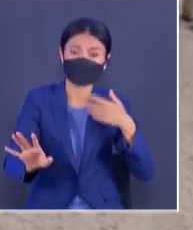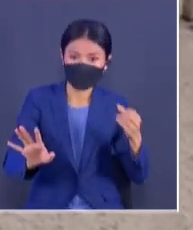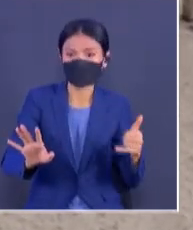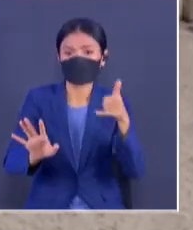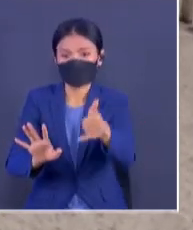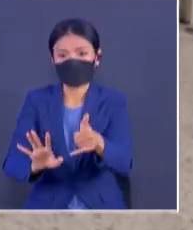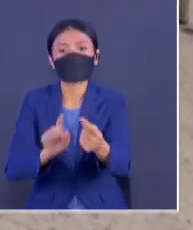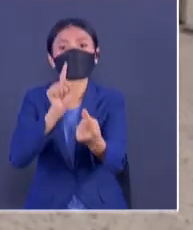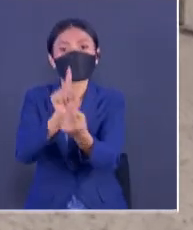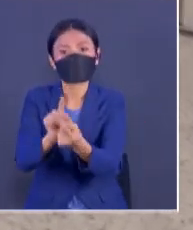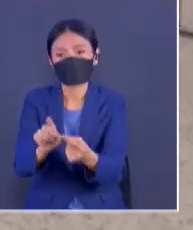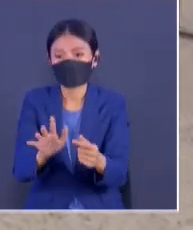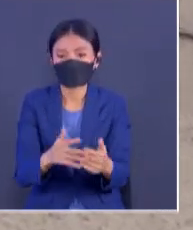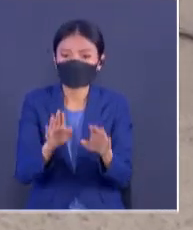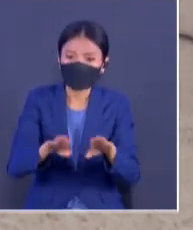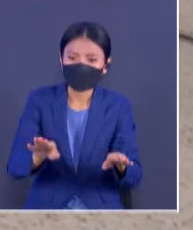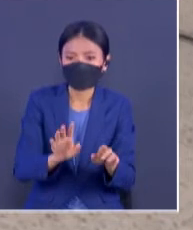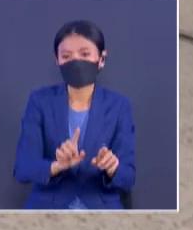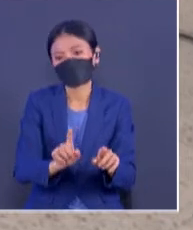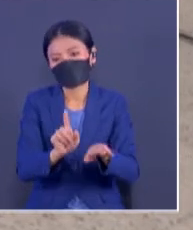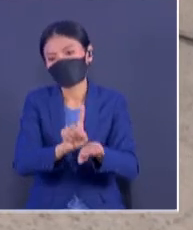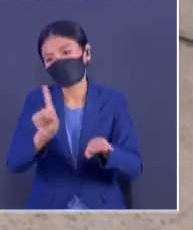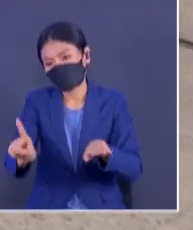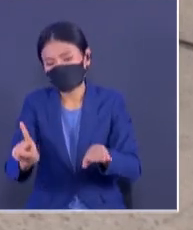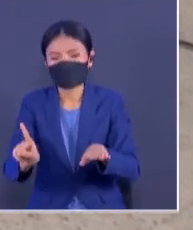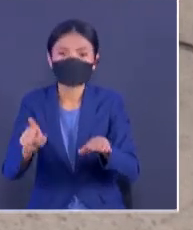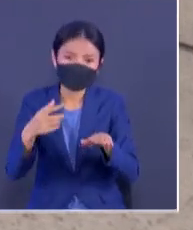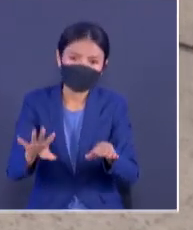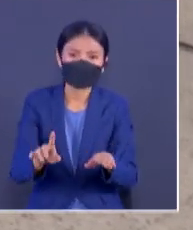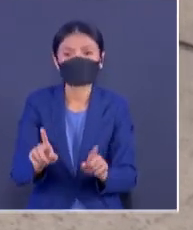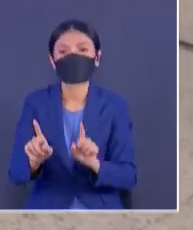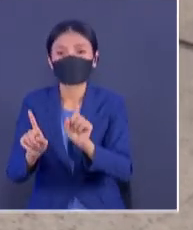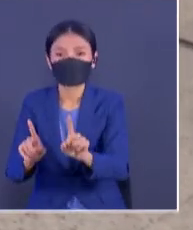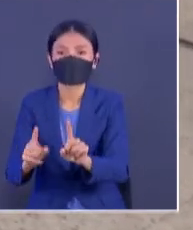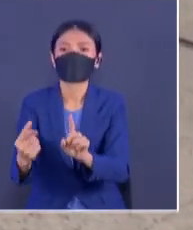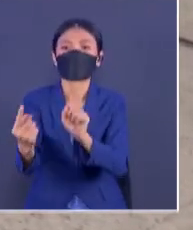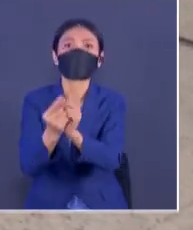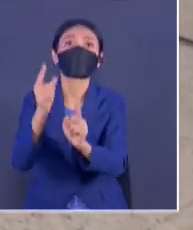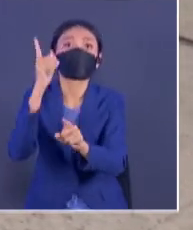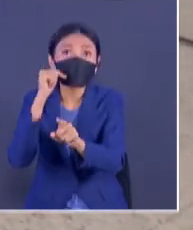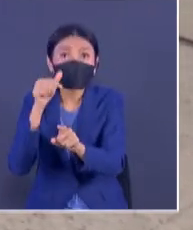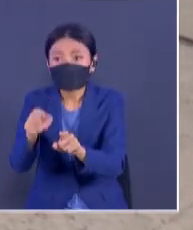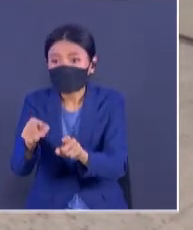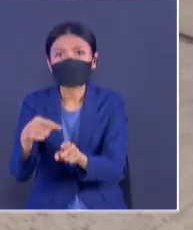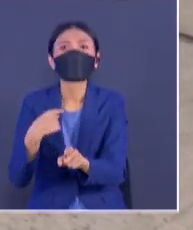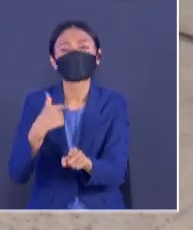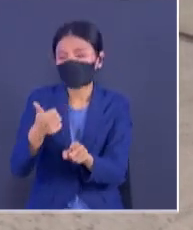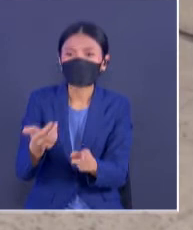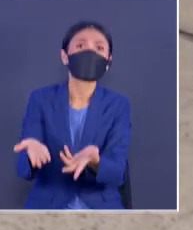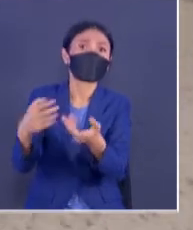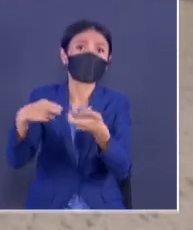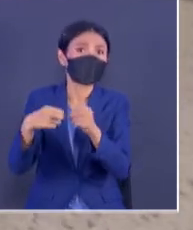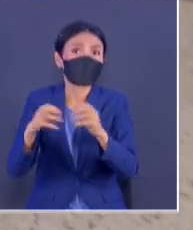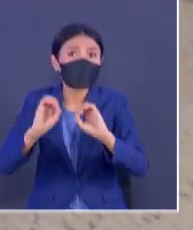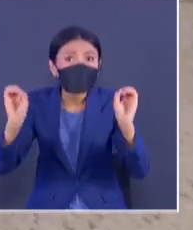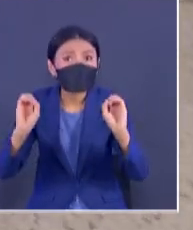ตนเองก็เห็นว่าปกติดีก็ไม่น่าจะมีปัญหาอะไรโดยตำรวจตอนนี้อยู่ระหว่างการสอบสวนขยายผลกรรมเพิ่มเติมนะครับ